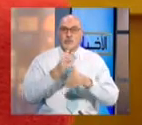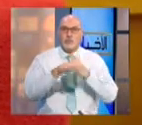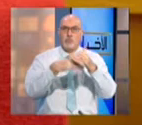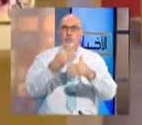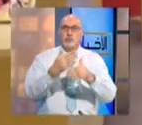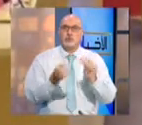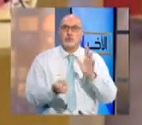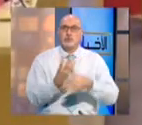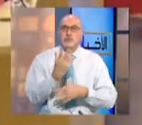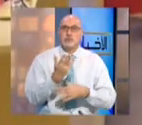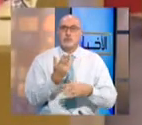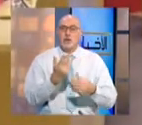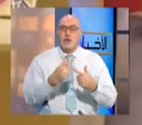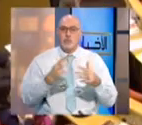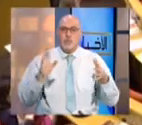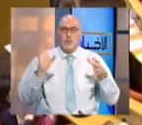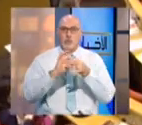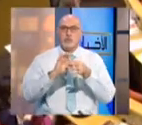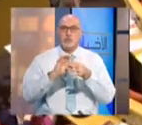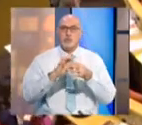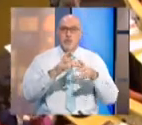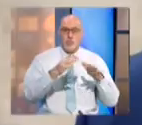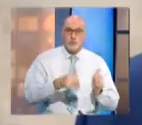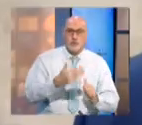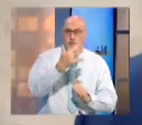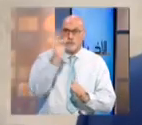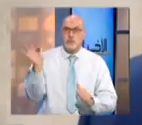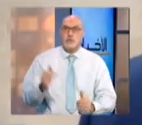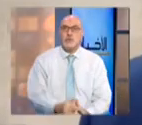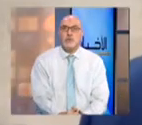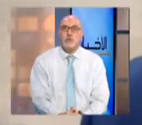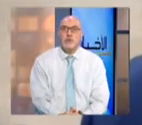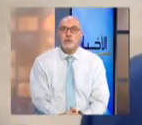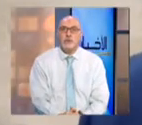الجديد الذي تشهده العلاقات الفرنسية الجزائرية.